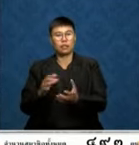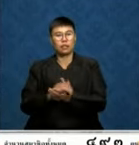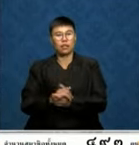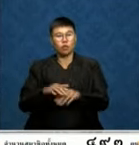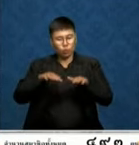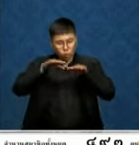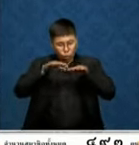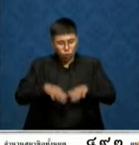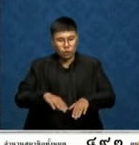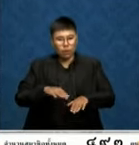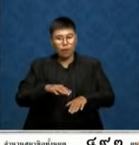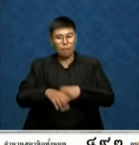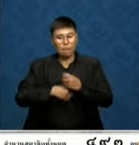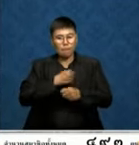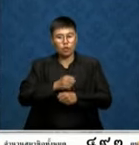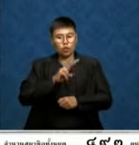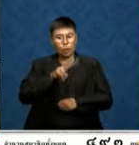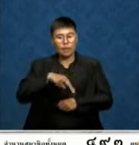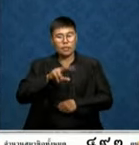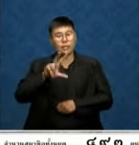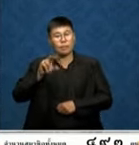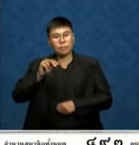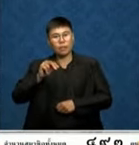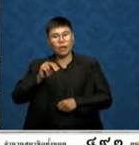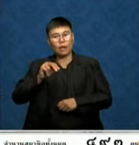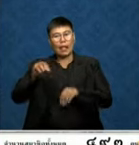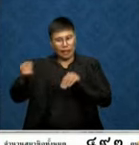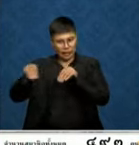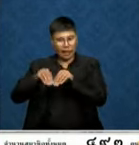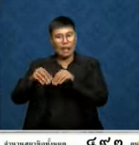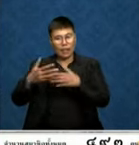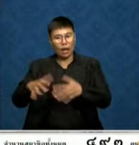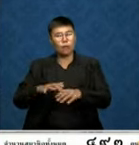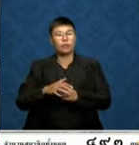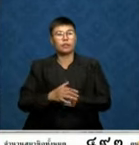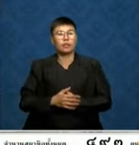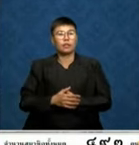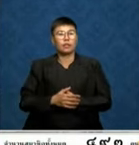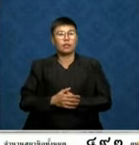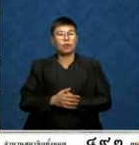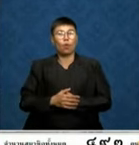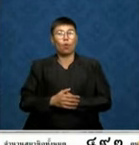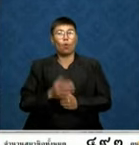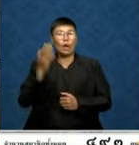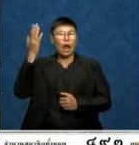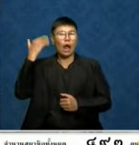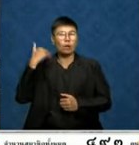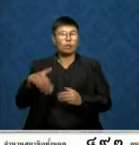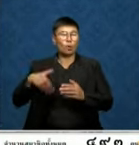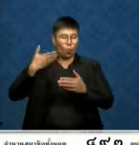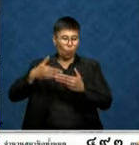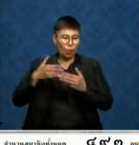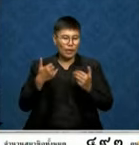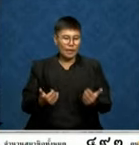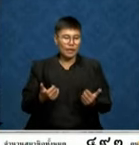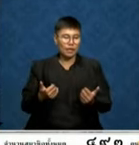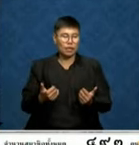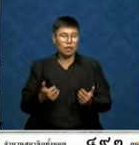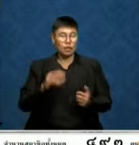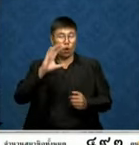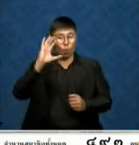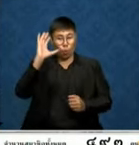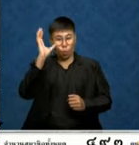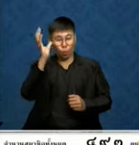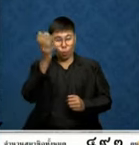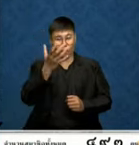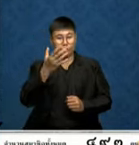ในปี2030นะครับซึ่งไม่กี่ปีนี้แล้วและนับจากวันนั้นถึงวันนี้มีทั้งโลกนะครับ